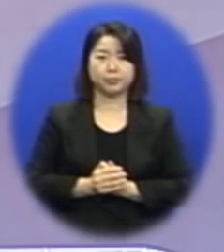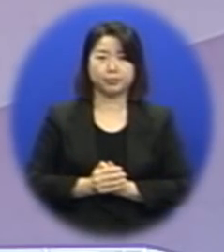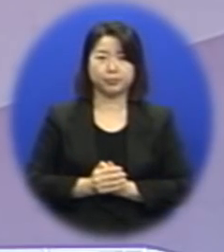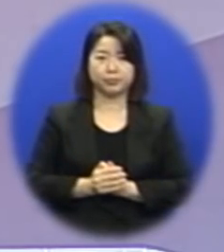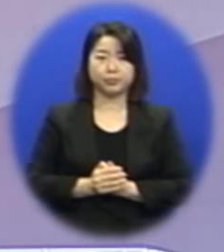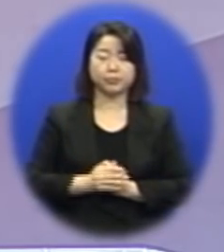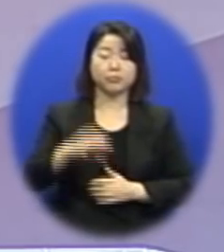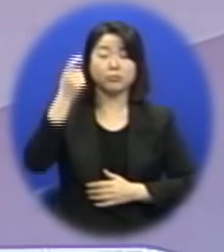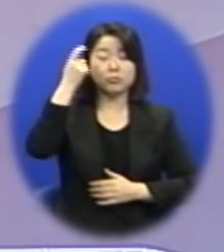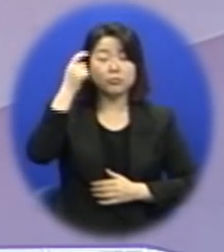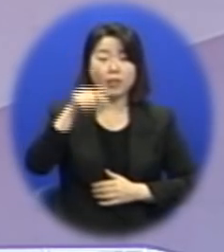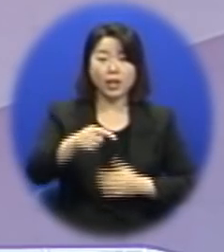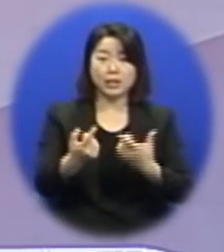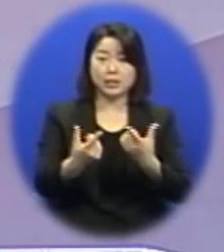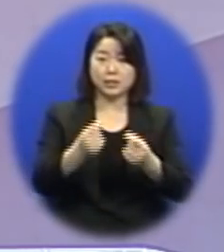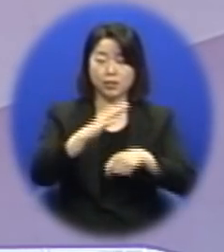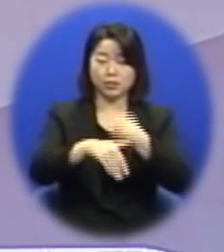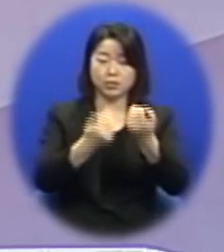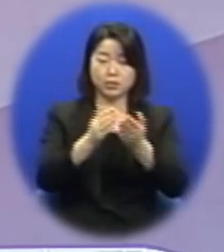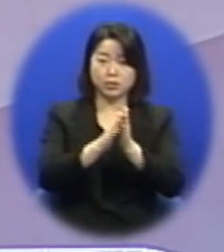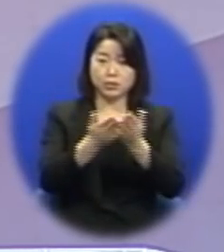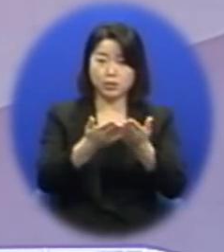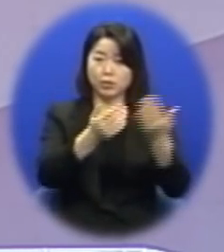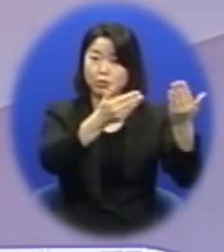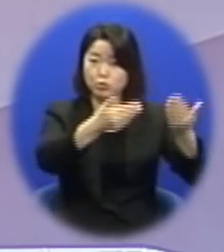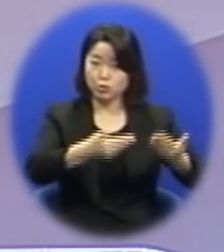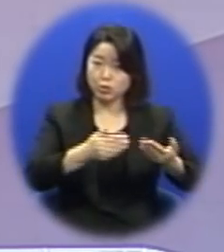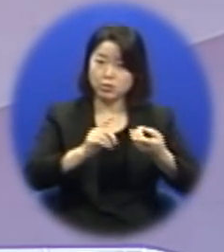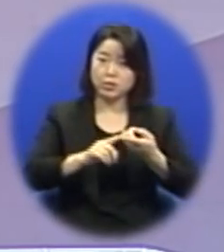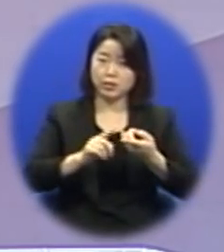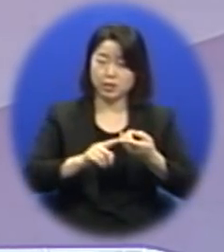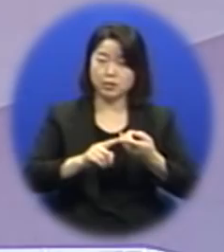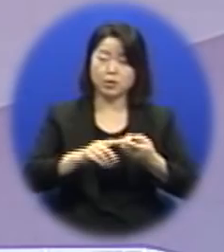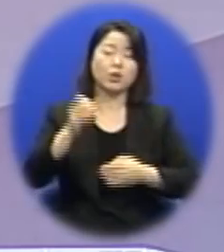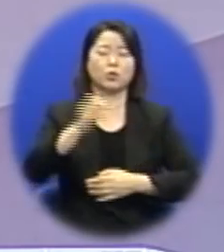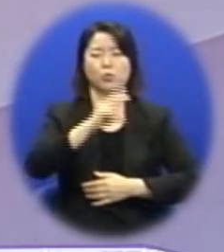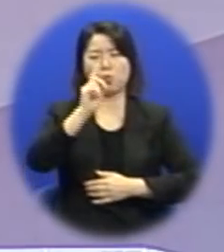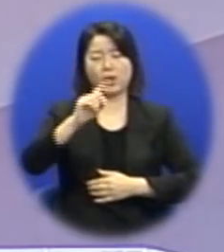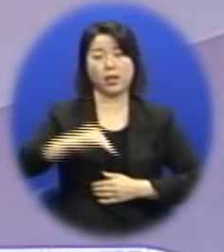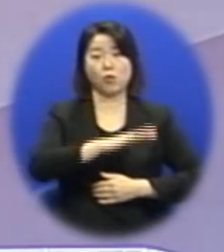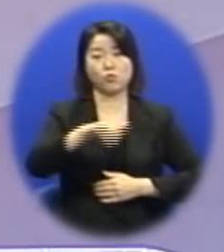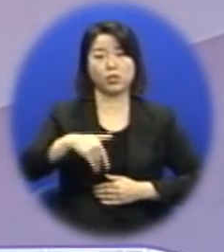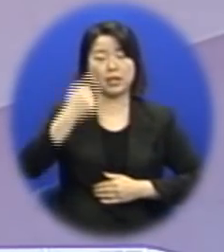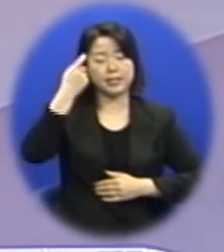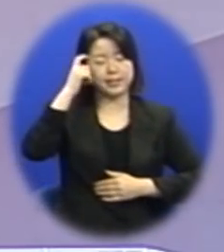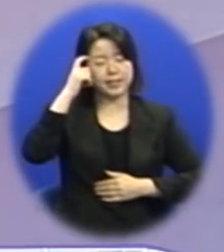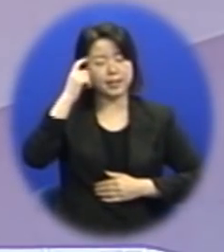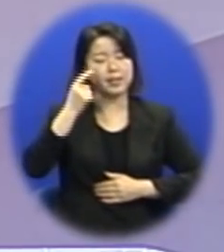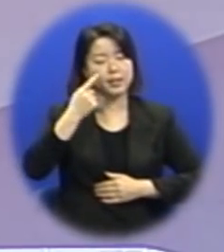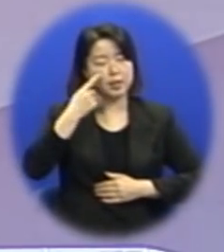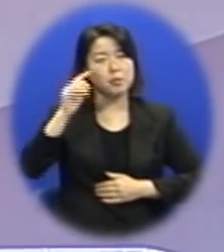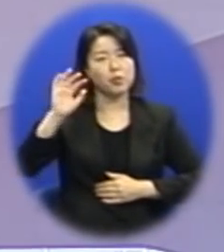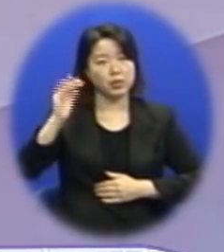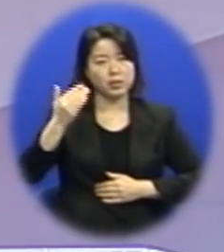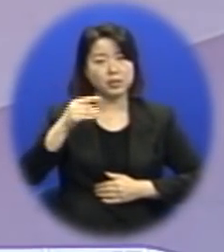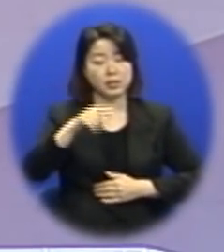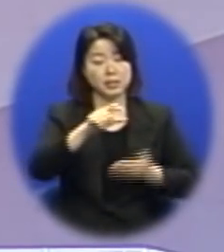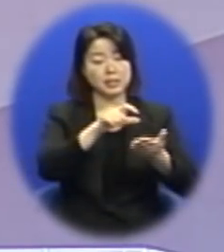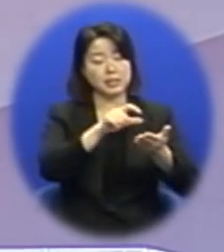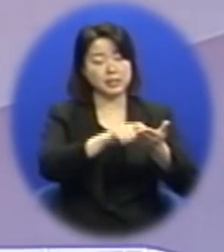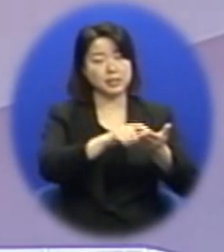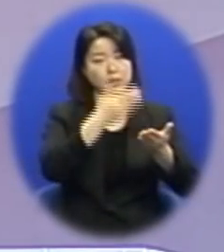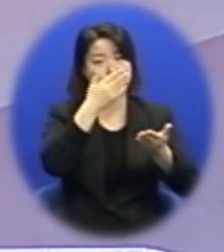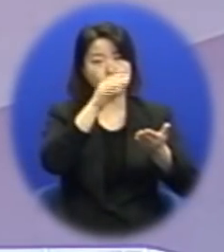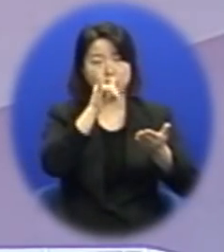그런데 이런 성경을 두는지에 대해서 또 하나 우리가 주목해야 될 부분이 여기서 찾아집니다